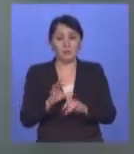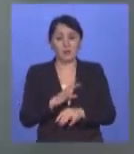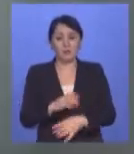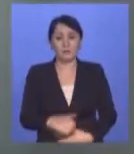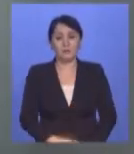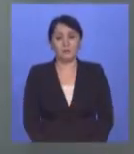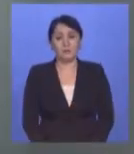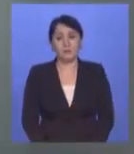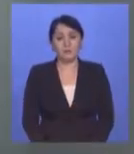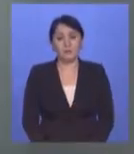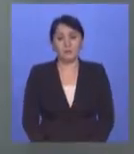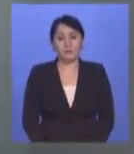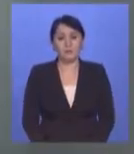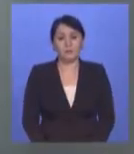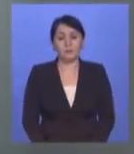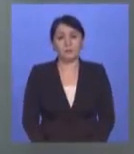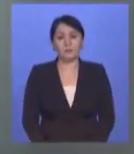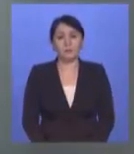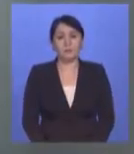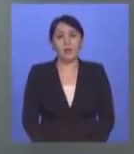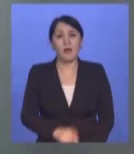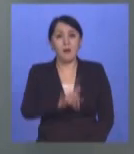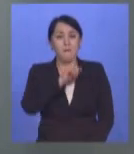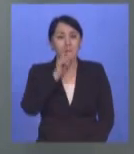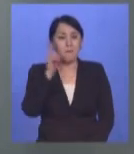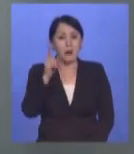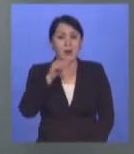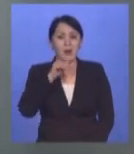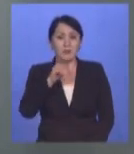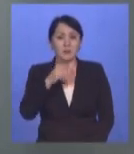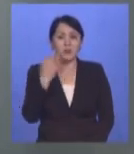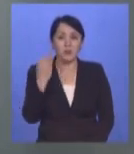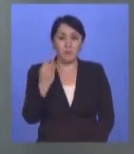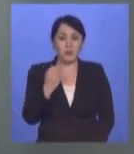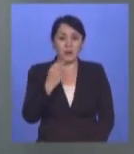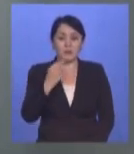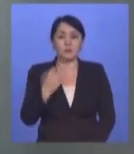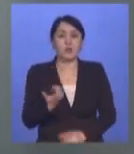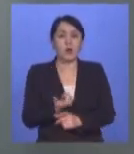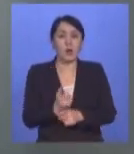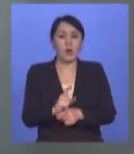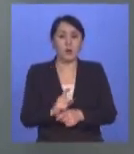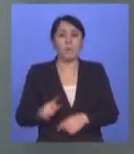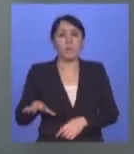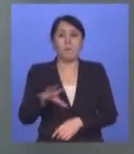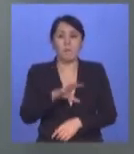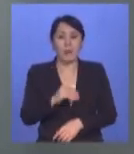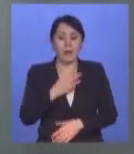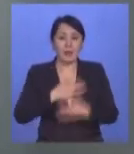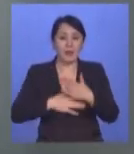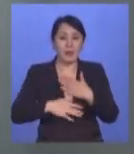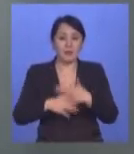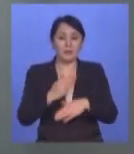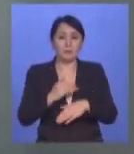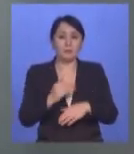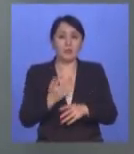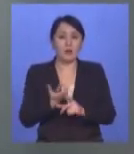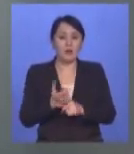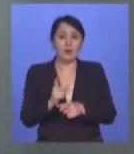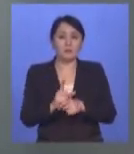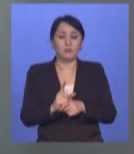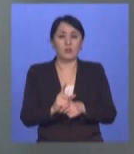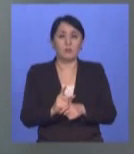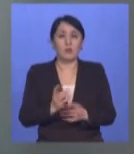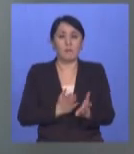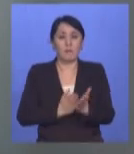Международная научно-практическая конференция «Молодежь и наука». Жастардың ғылымға деген қызығушылығы бізді қуантады. Жыл сайын осындай мазмұндағы жиындарды